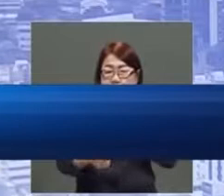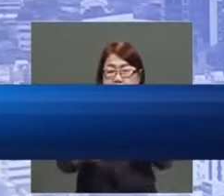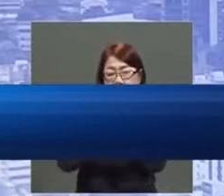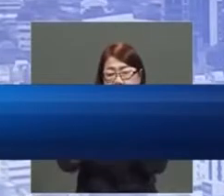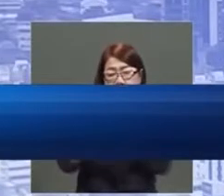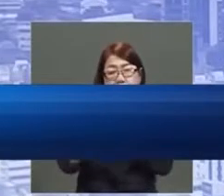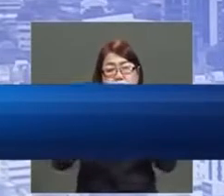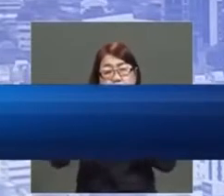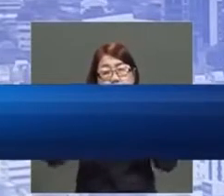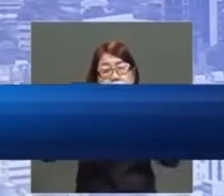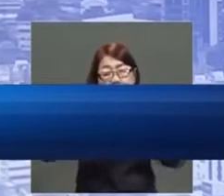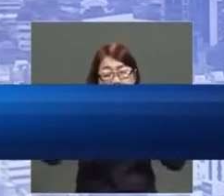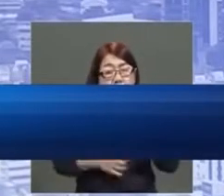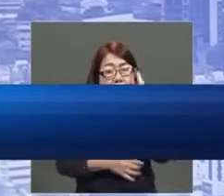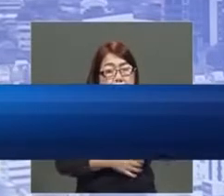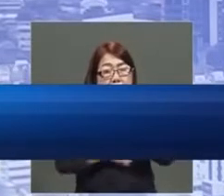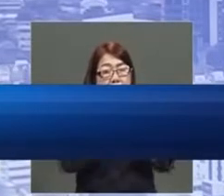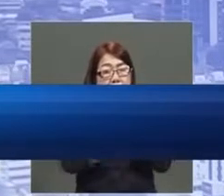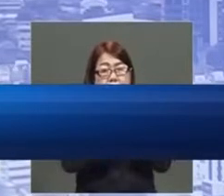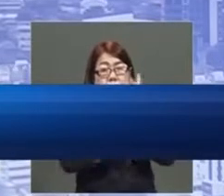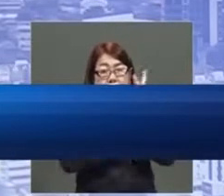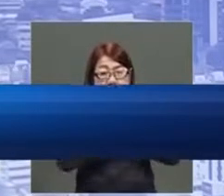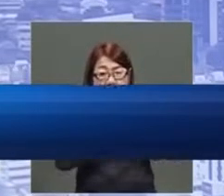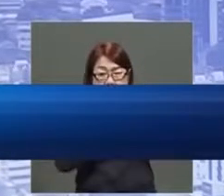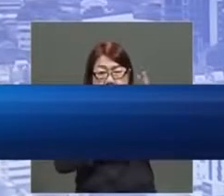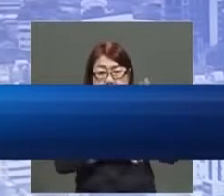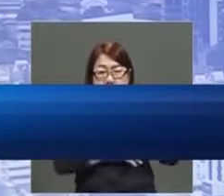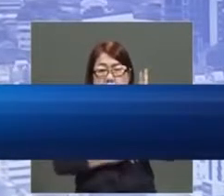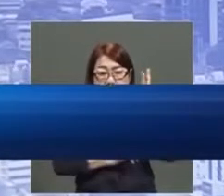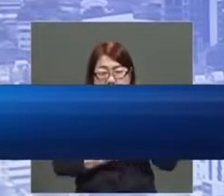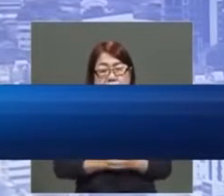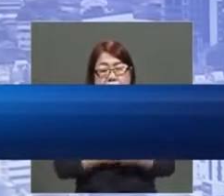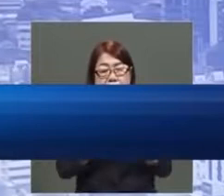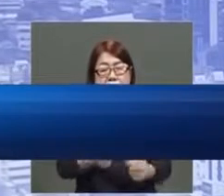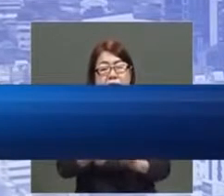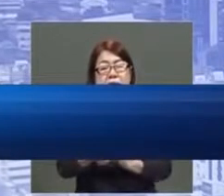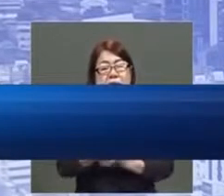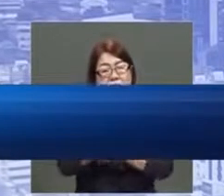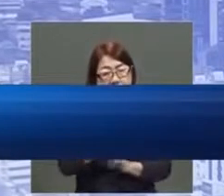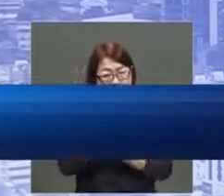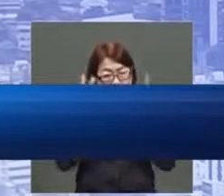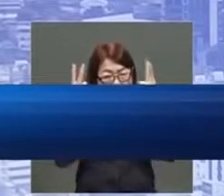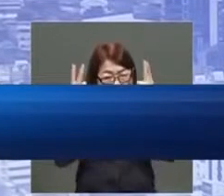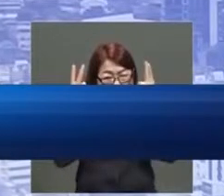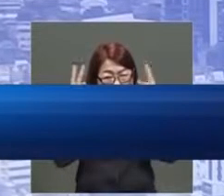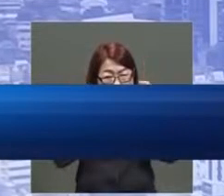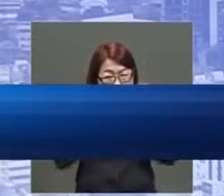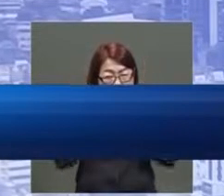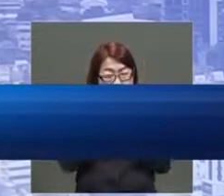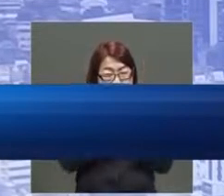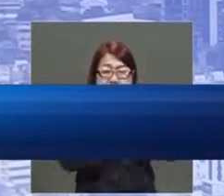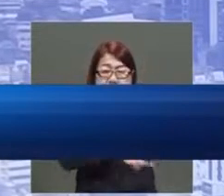เพราะว่าท่านก็อายุมากกว่า 60นะครับซึ่งตรงนี้ต่างและดนตรีว่าการท่านรองนายกเรื่องตีนเท่านั้นทินฉันเป็นคนดูแล